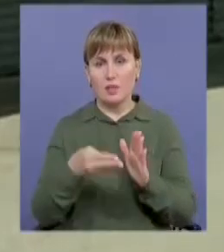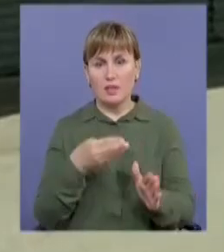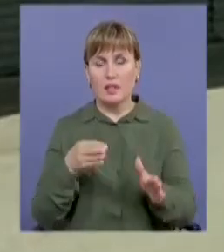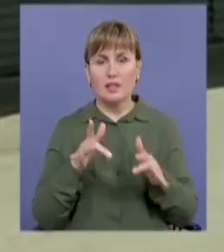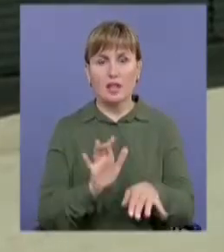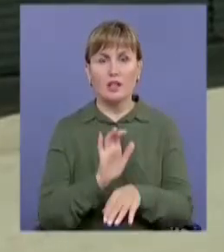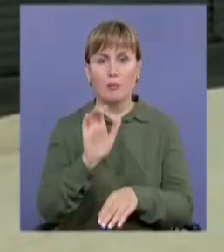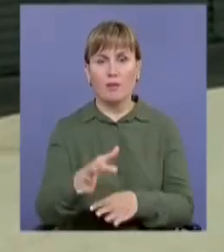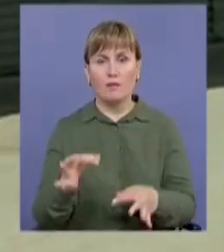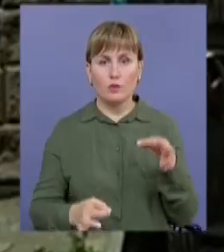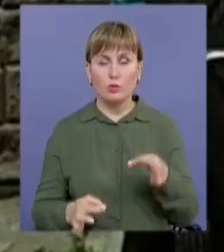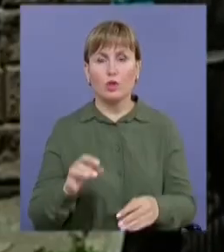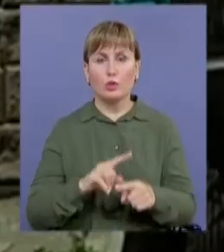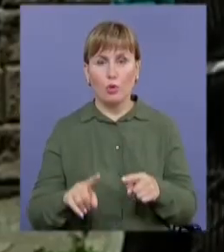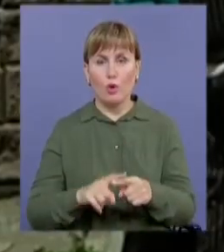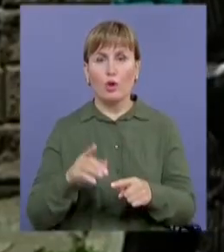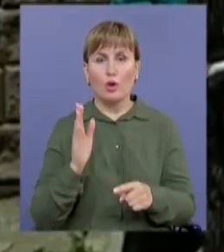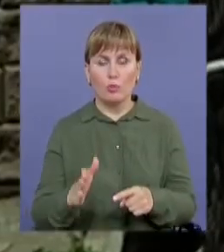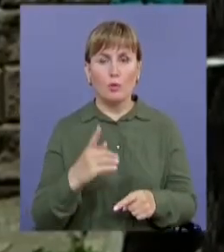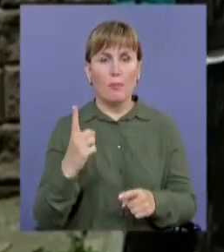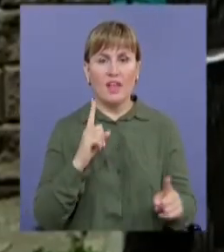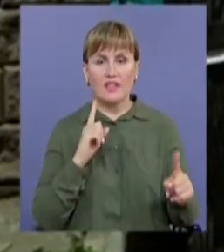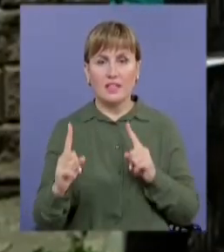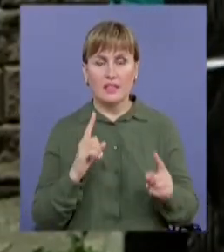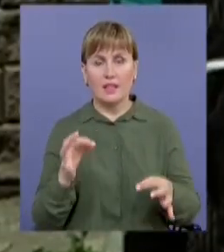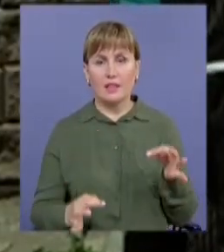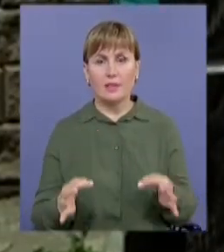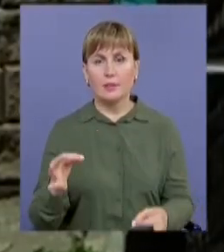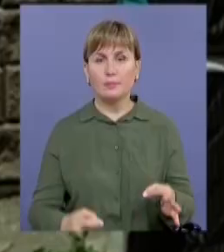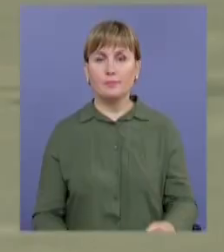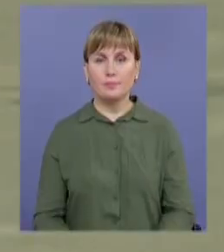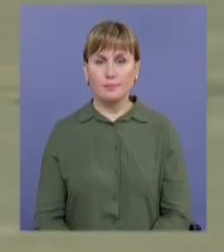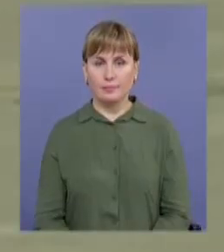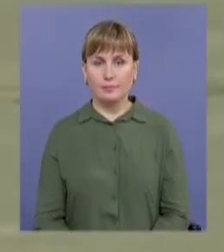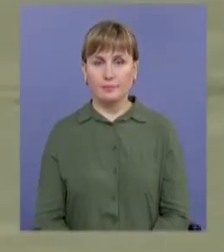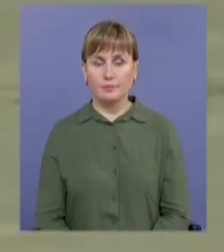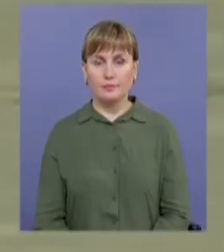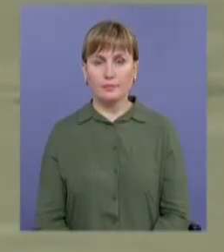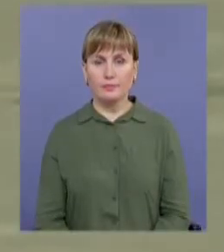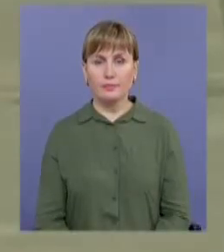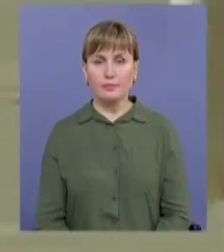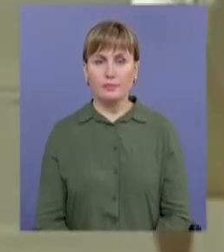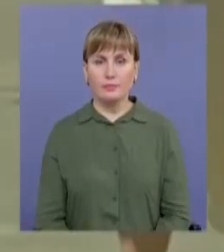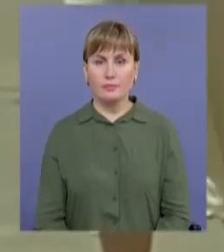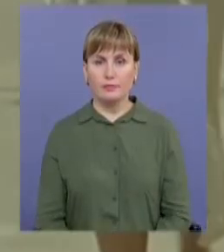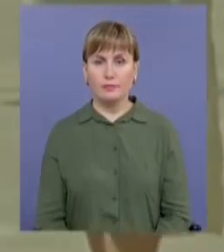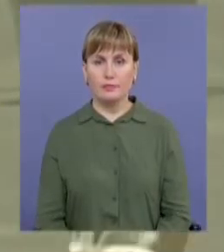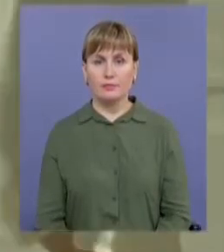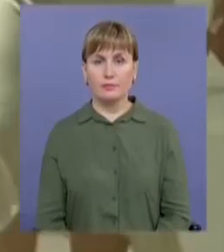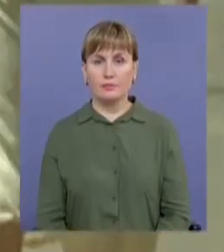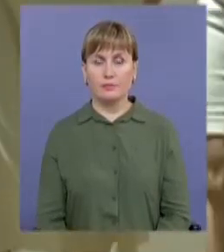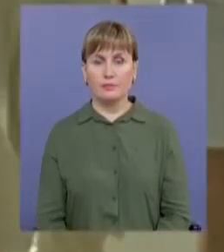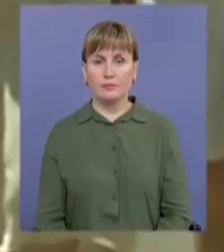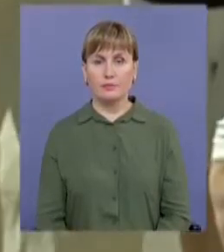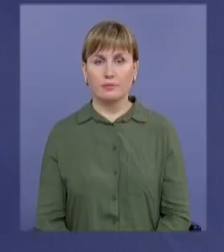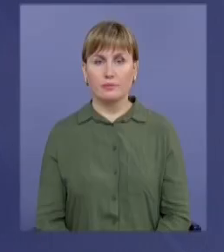Дело направлено в суд. Вскоре состоится первое заседание. Алтыншаш Смагулова, Азамат Ауисханов, Ялкунжан Ашимжанов, телеканал